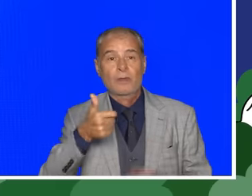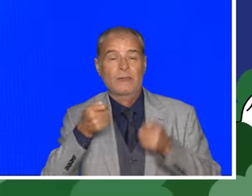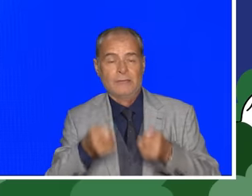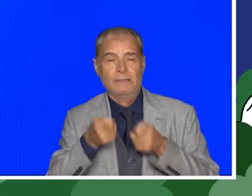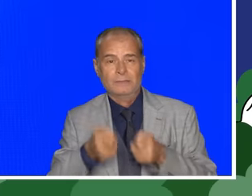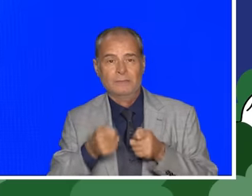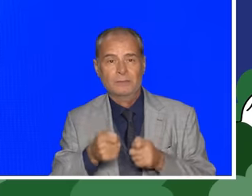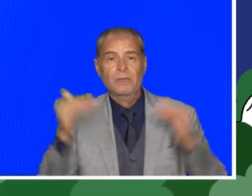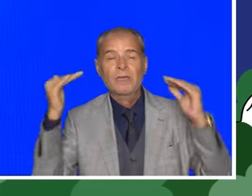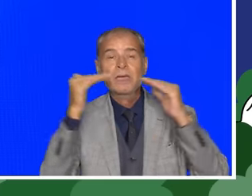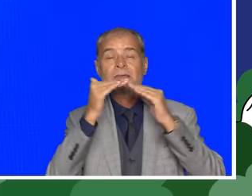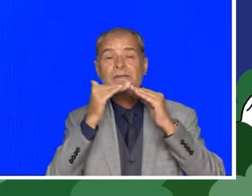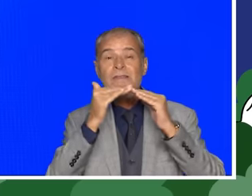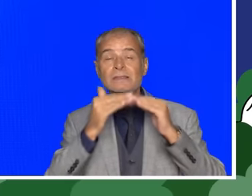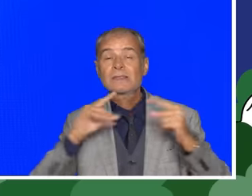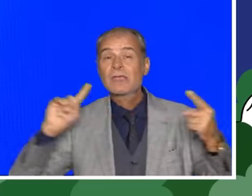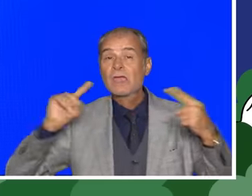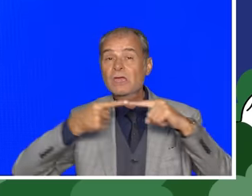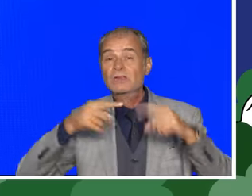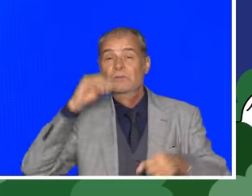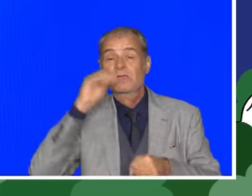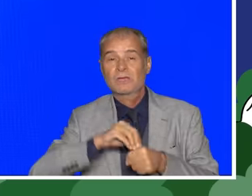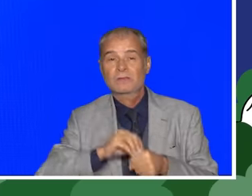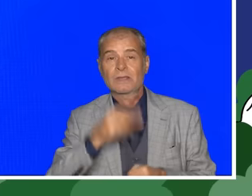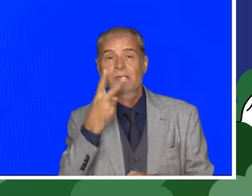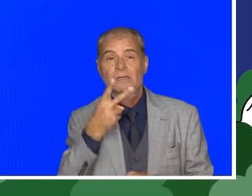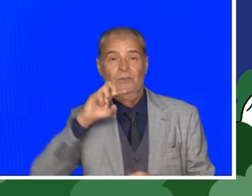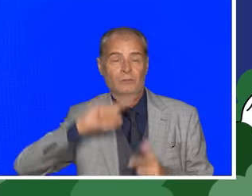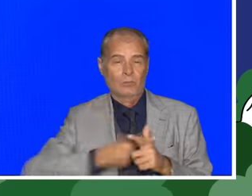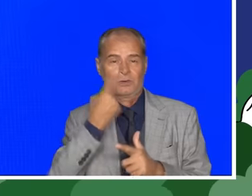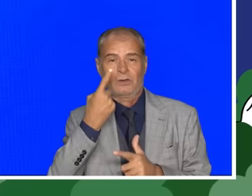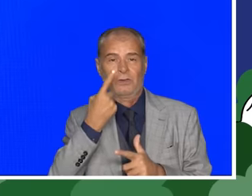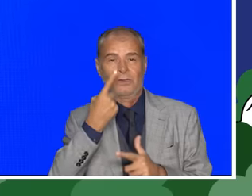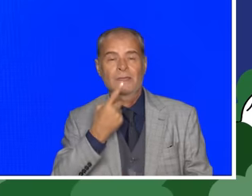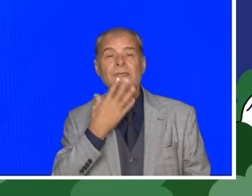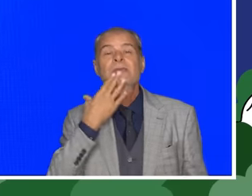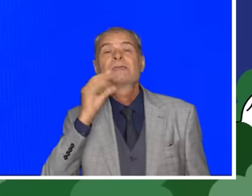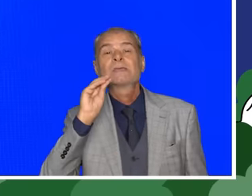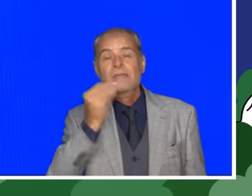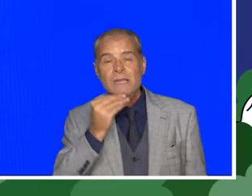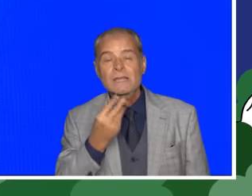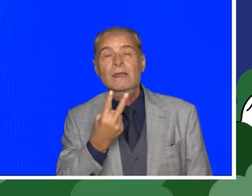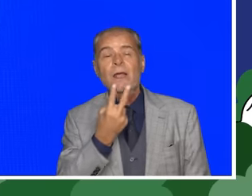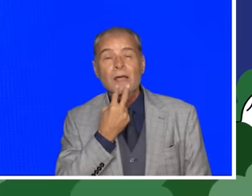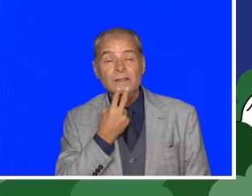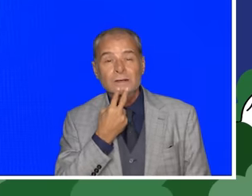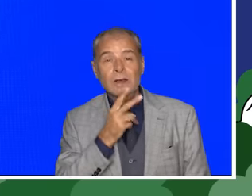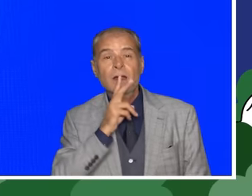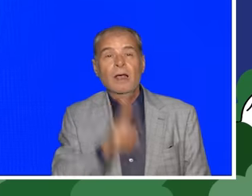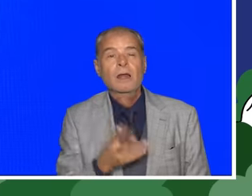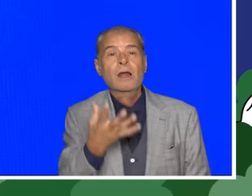eğitime eşit erişiminin sağlanması alanında 2 proje gençlerin ve kadınların